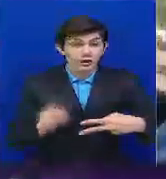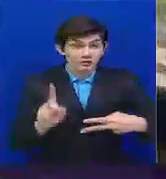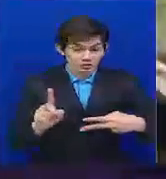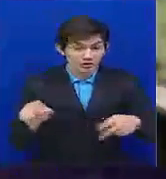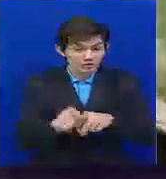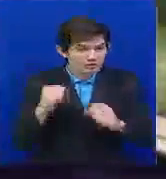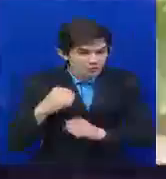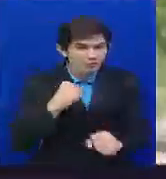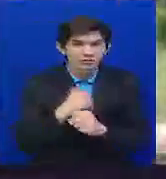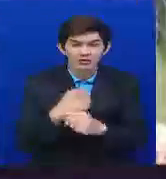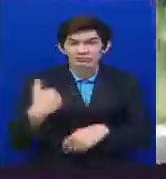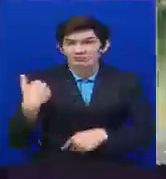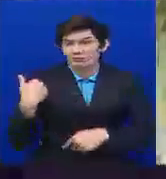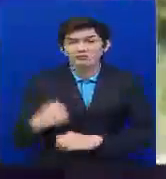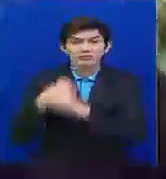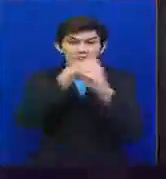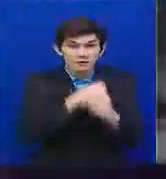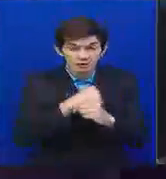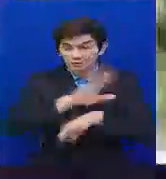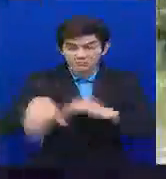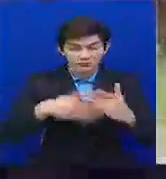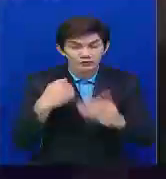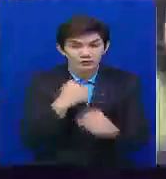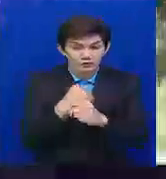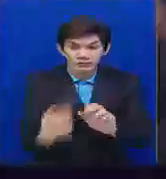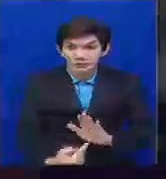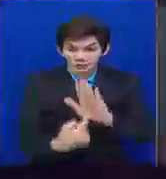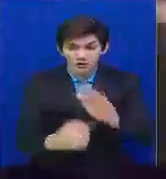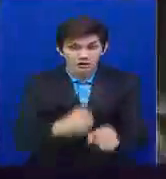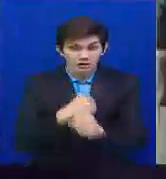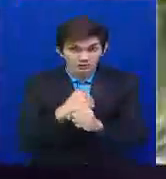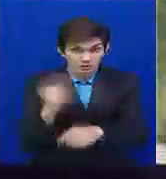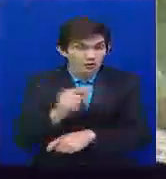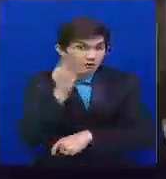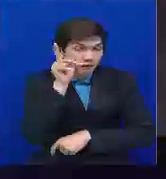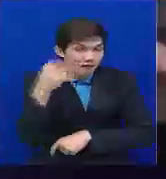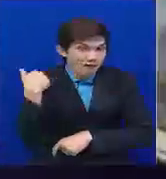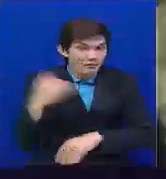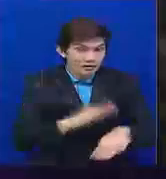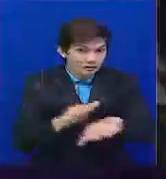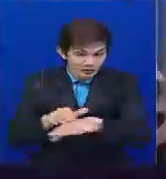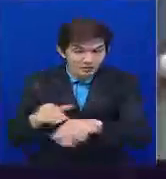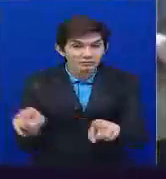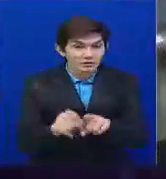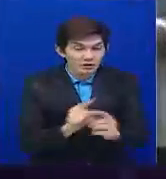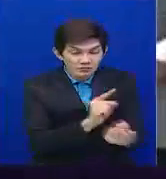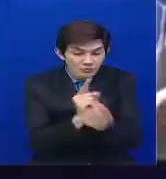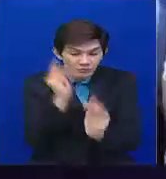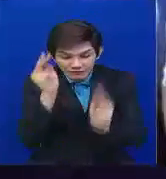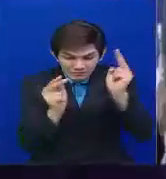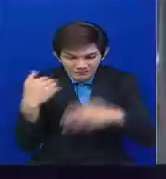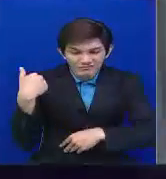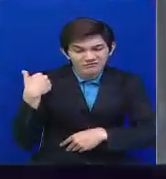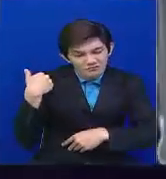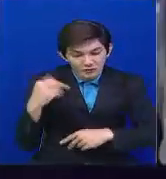ชิงรุกได้แก่การป้องกันทุกรูปแบบเช่นปฏิบัติการด้านการข่าวการแจ้งเตือนการพบปะเยี่ยมเยียน